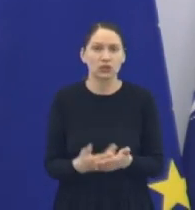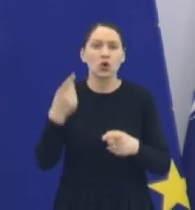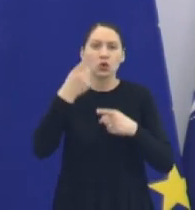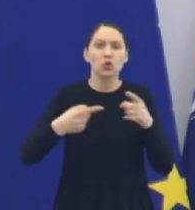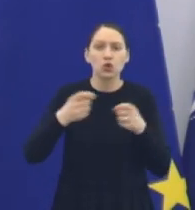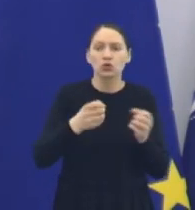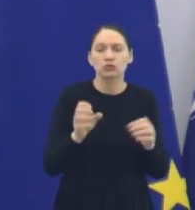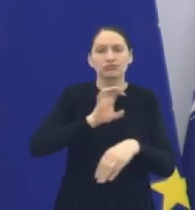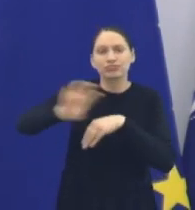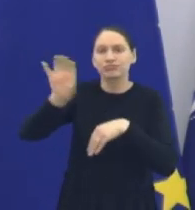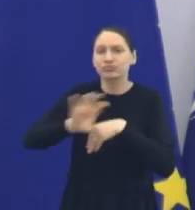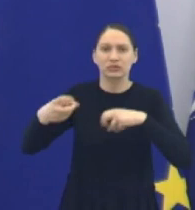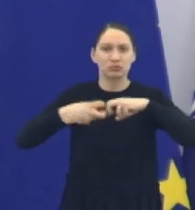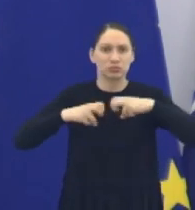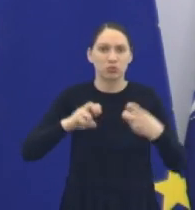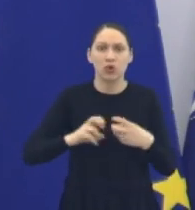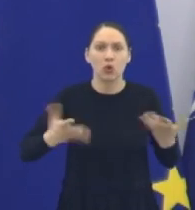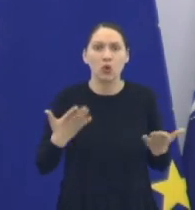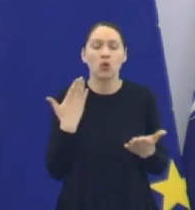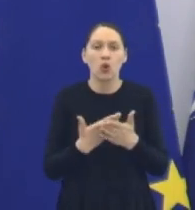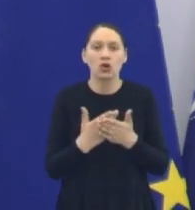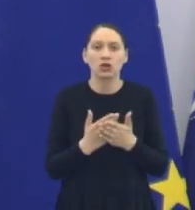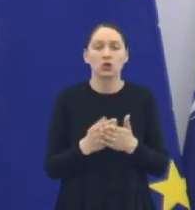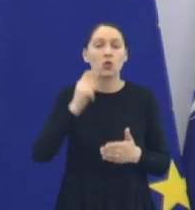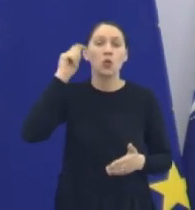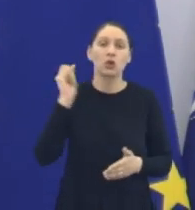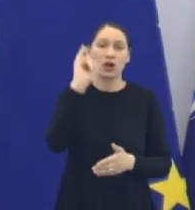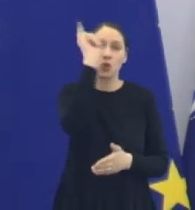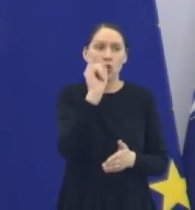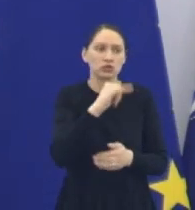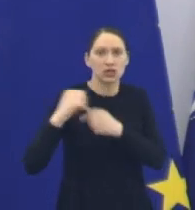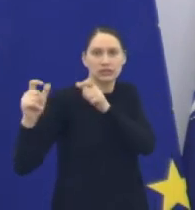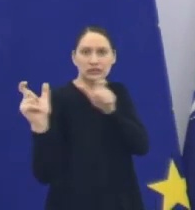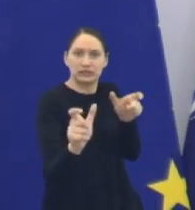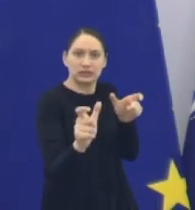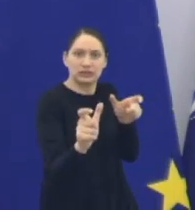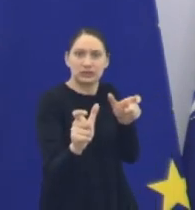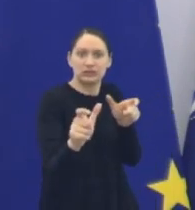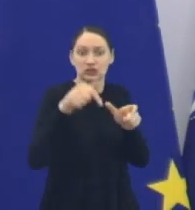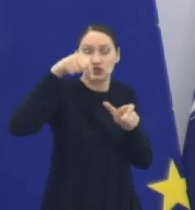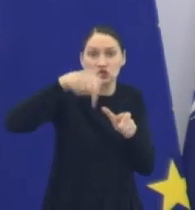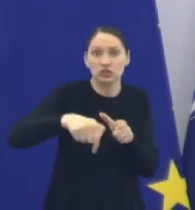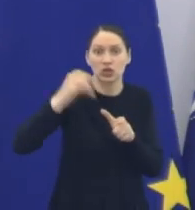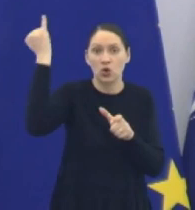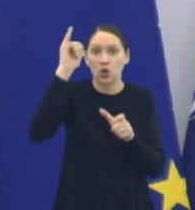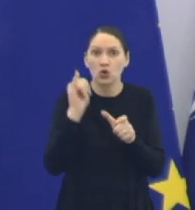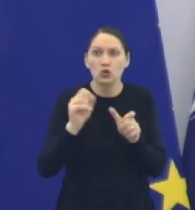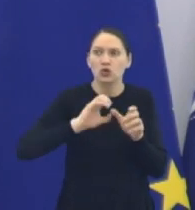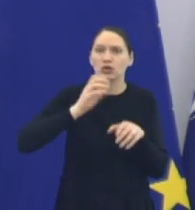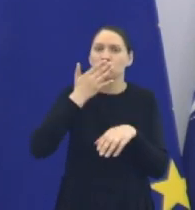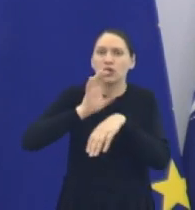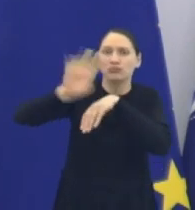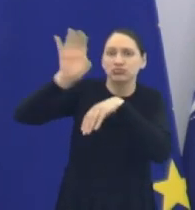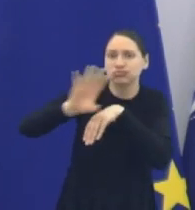kad tiesiog uostai yra blokuojami. Ukrainos uostai yra blokuojami ir vykdyti per jas eksporto operacijas